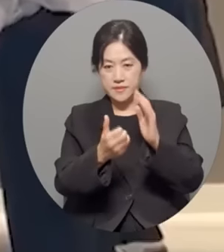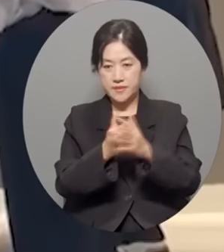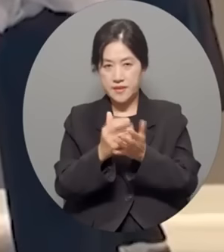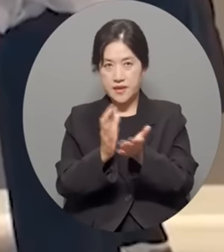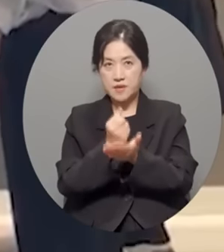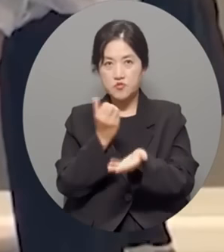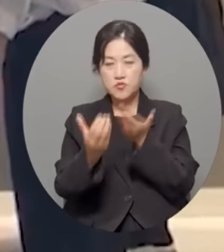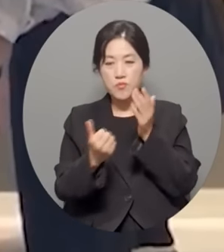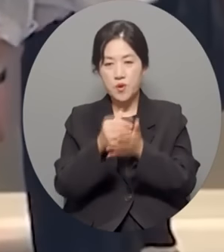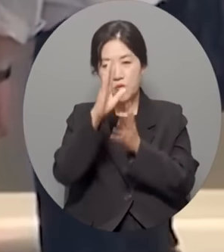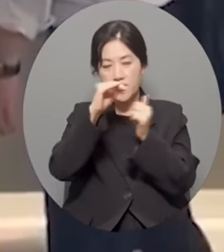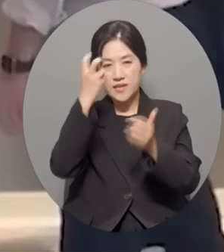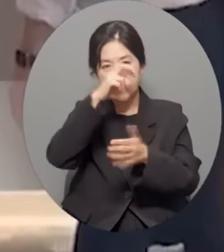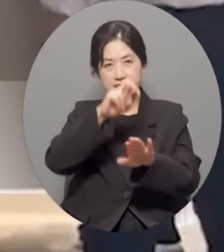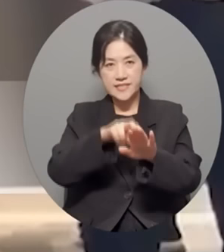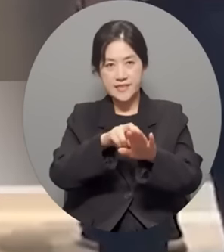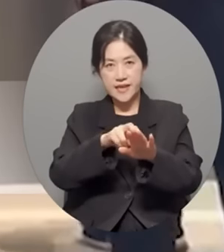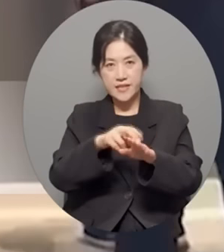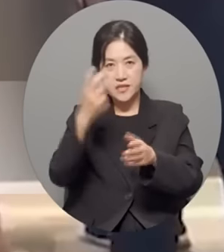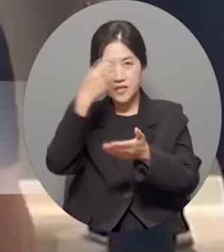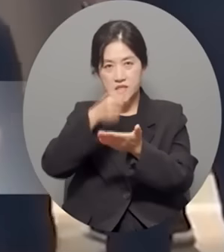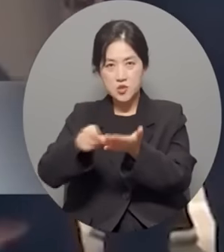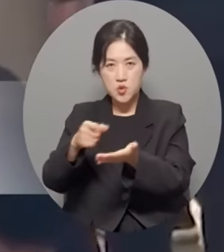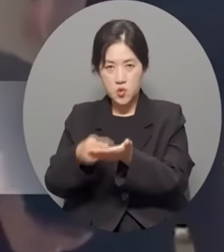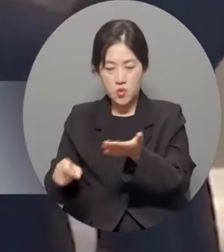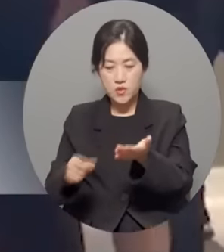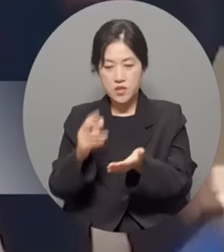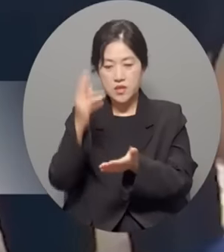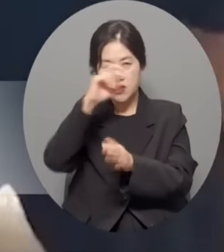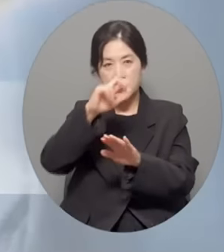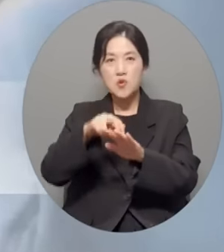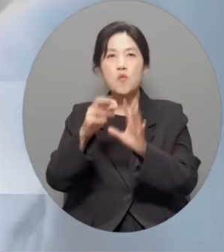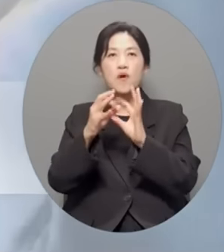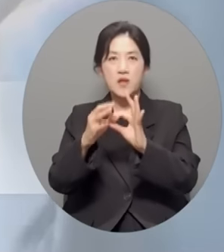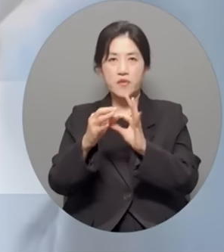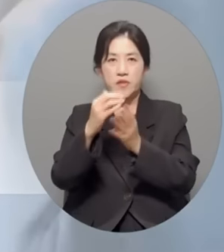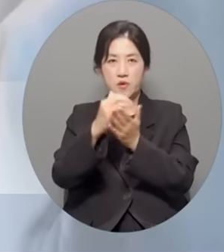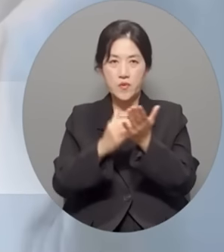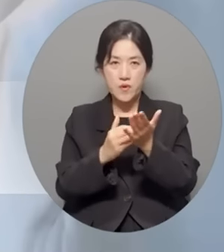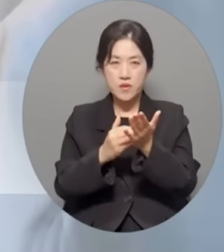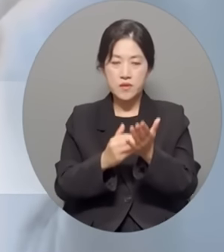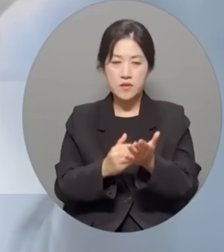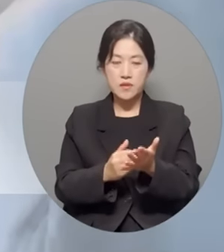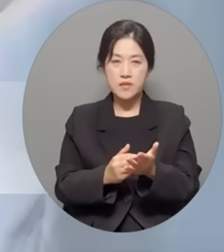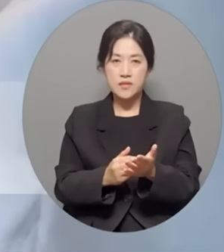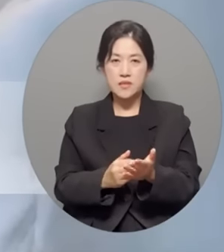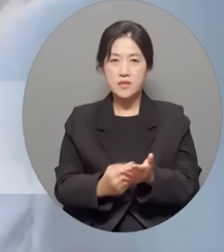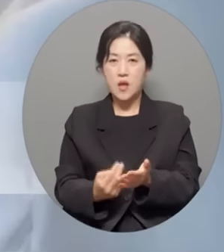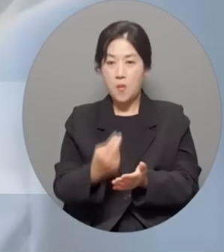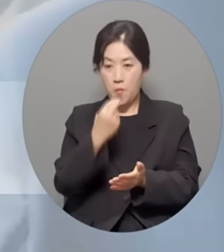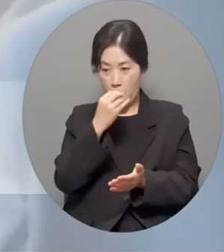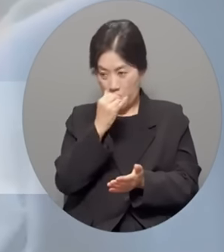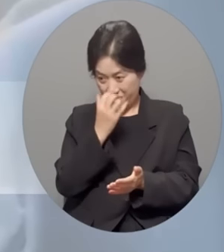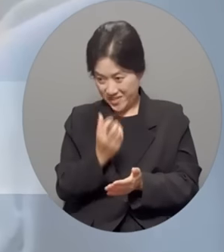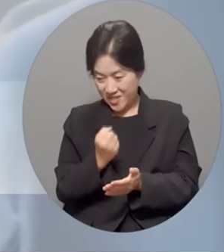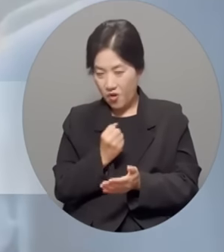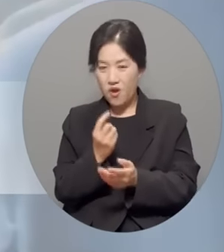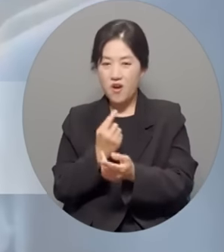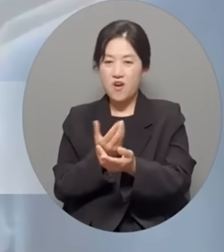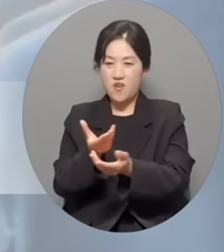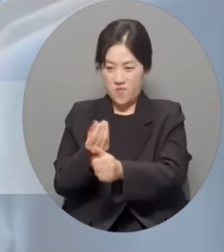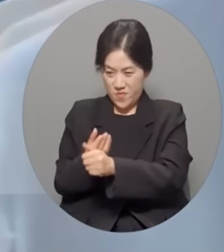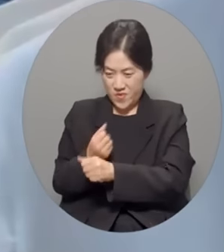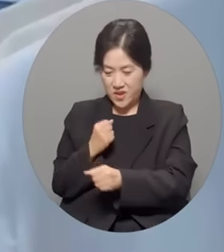대상은 환자 진단서와 진료 기록부 등 진료 기록입니다 실 보험이 있는 사람들을 모집해 치료도 하지